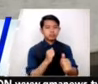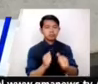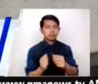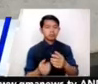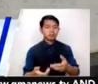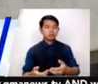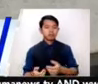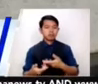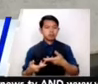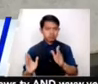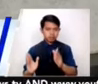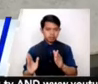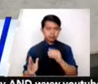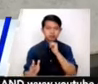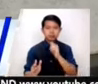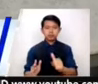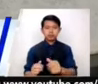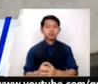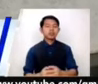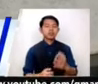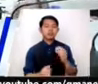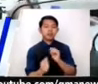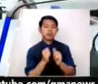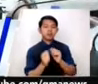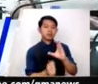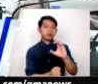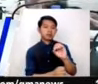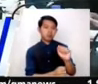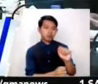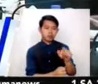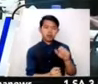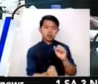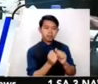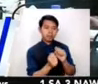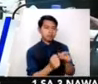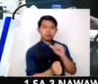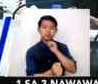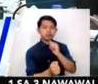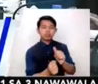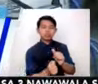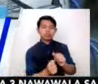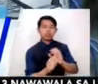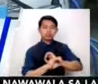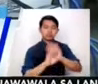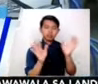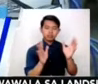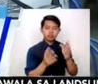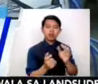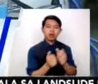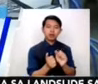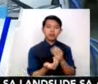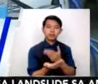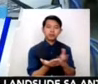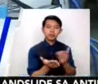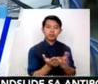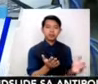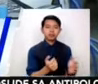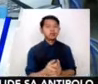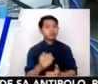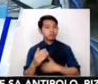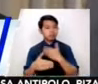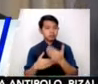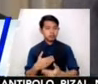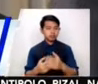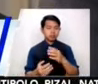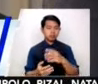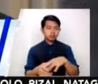COA para sa mga transaksyong posibleng may irregularidad. Matapos namang maungkat sa budget hearing sa Kamara ang confidential funds ng